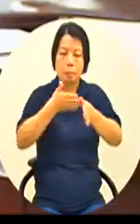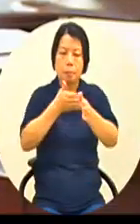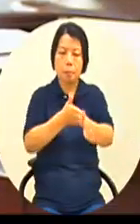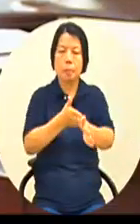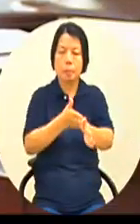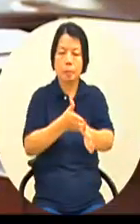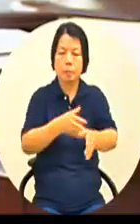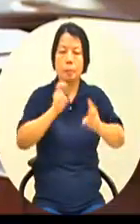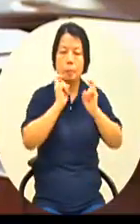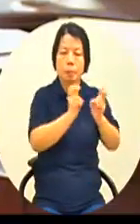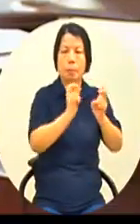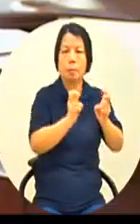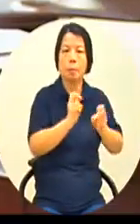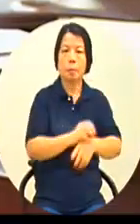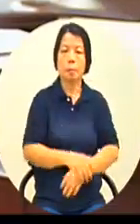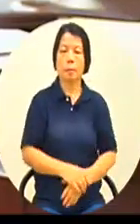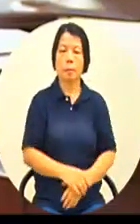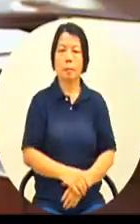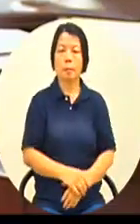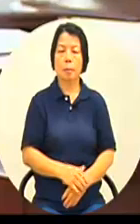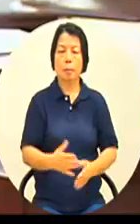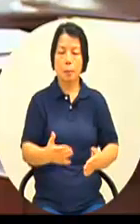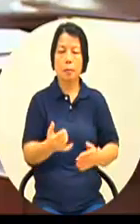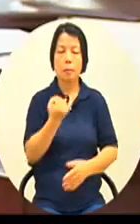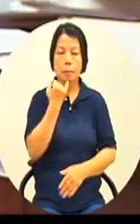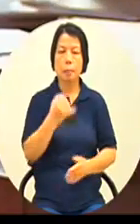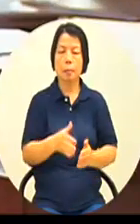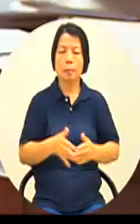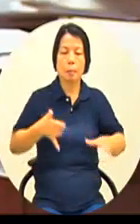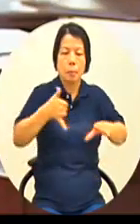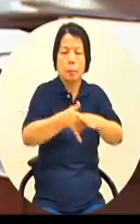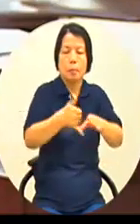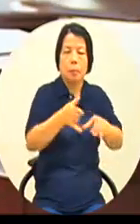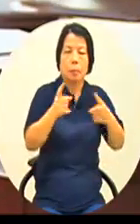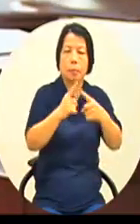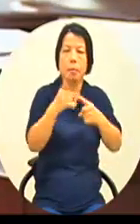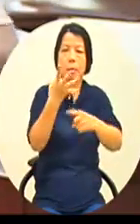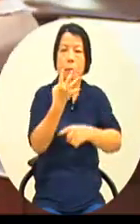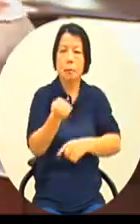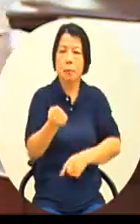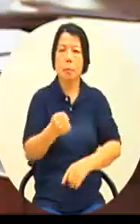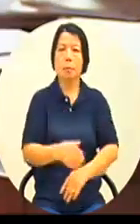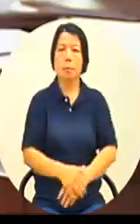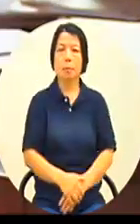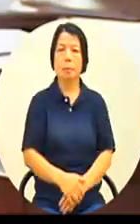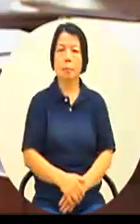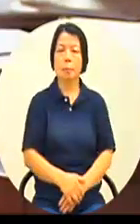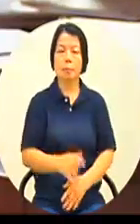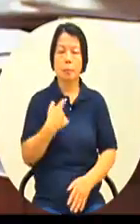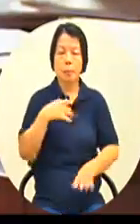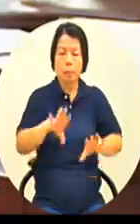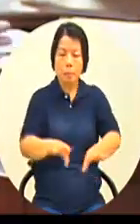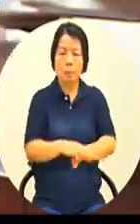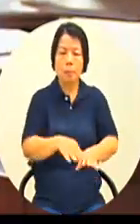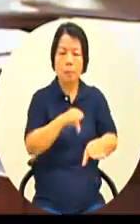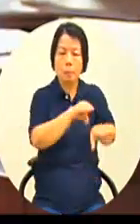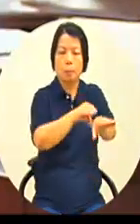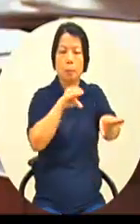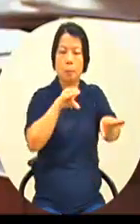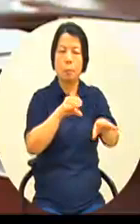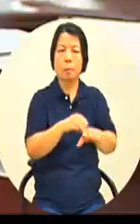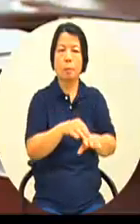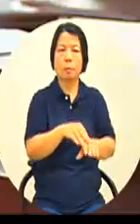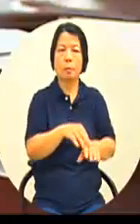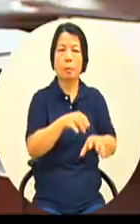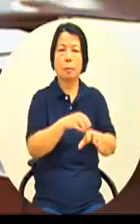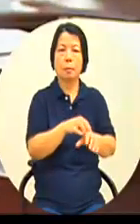捷运的啦，哦，咱讲白会当容纳偌济人呢？你加一个车厢啊，你的车厢容纳的人数咧，